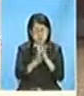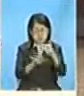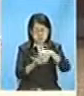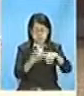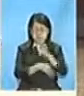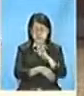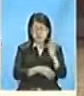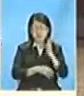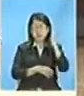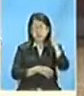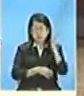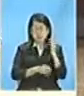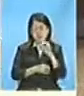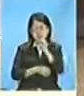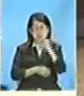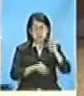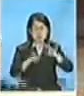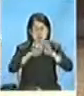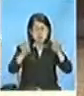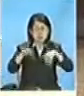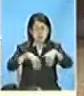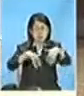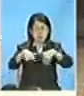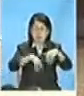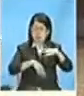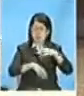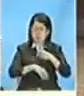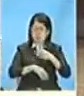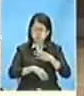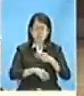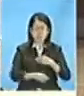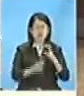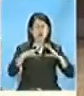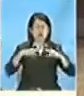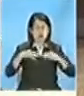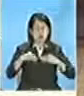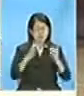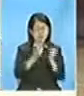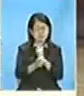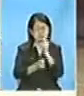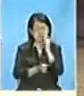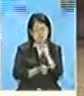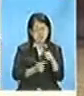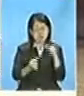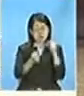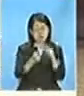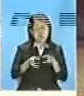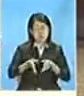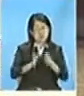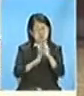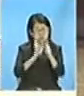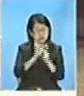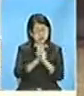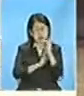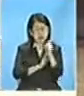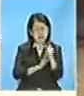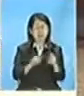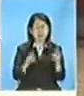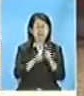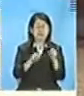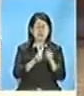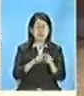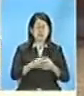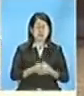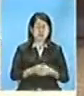ทำให้วุฒิสภาแห่งนี้เป็นที่ยอมรับของสังคมทั้งภายในกระบวนการนิติบัญญัติและนอกกระบวน